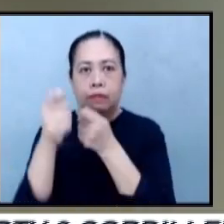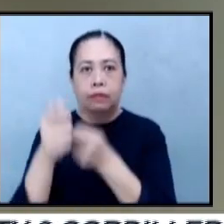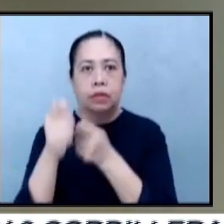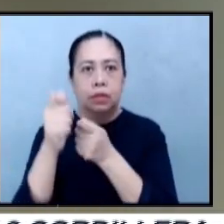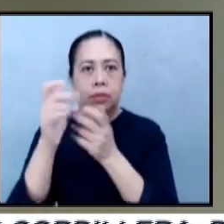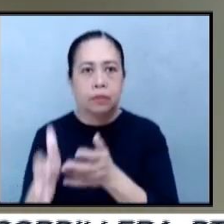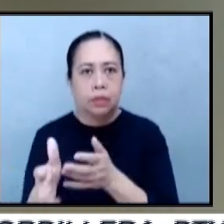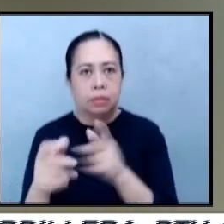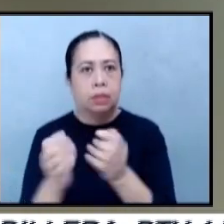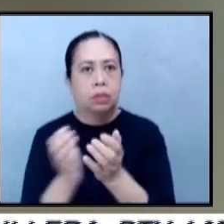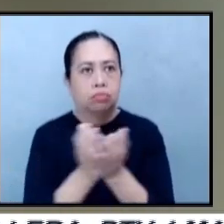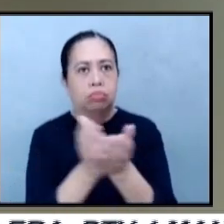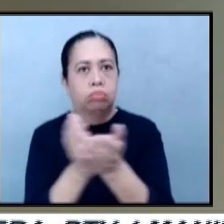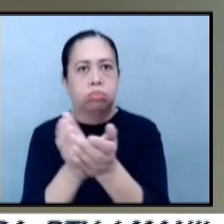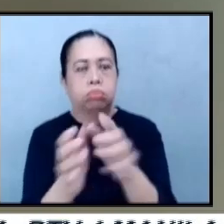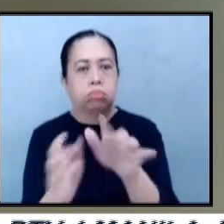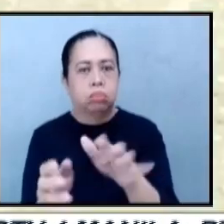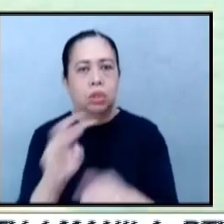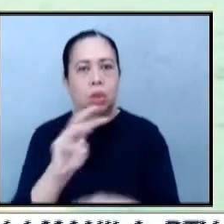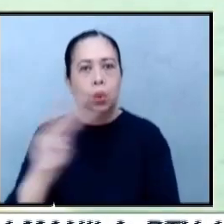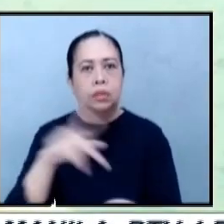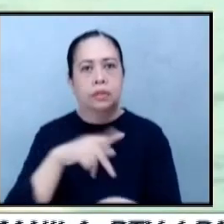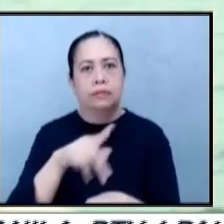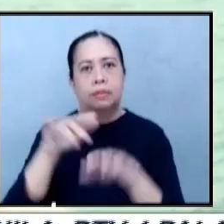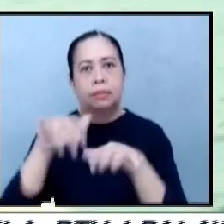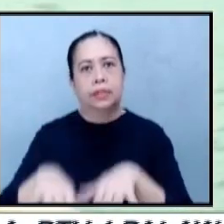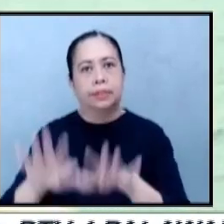sila sa West Philippine Sea.